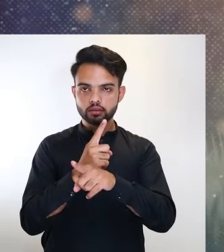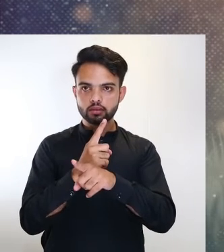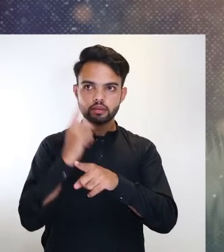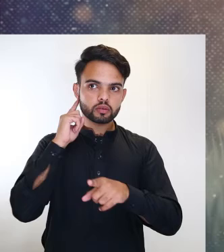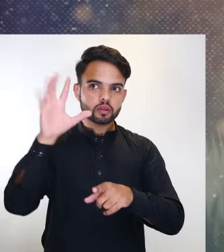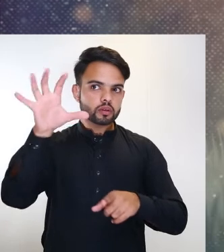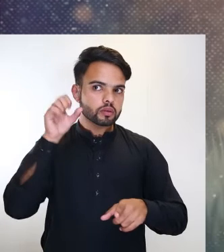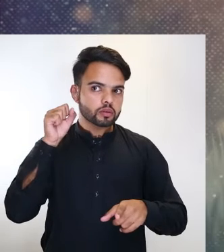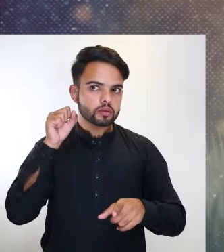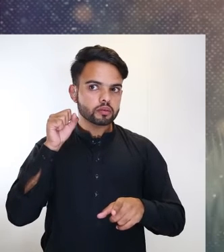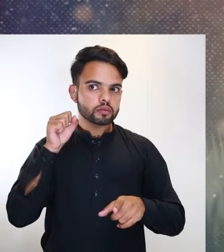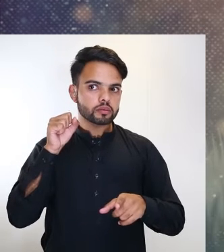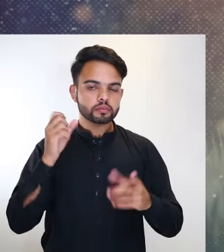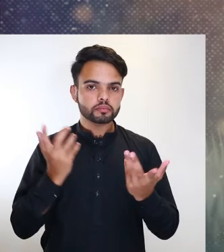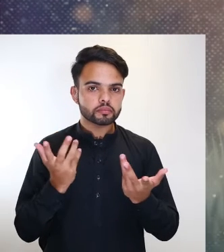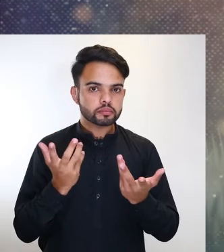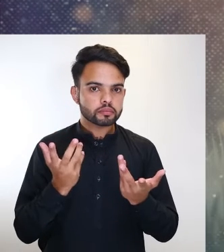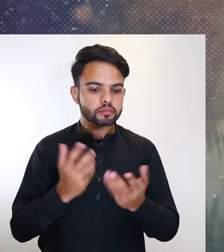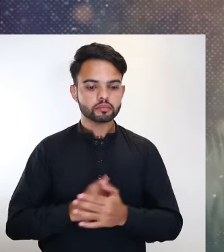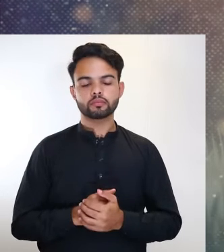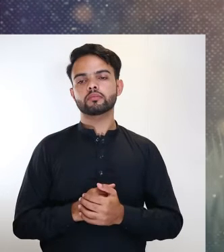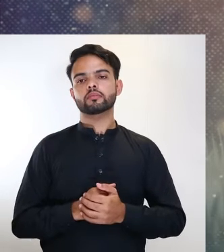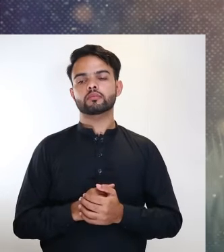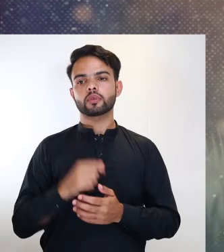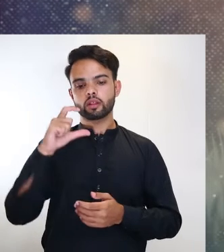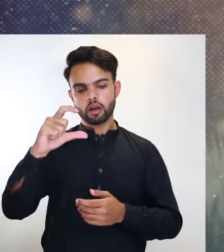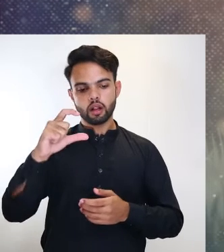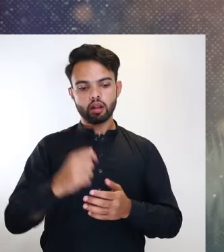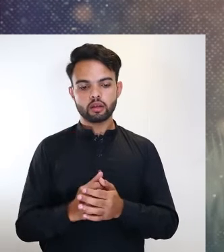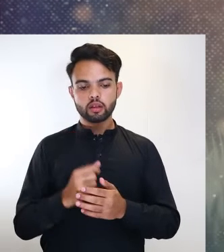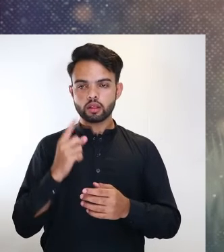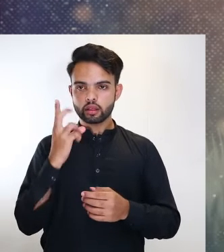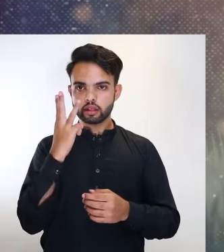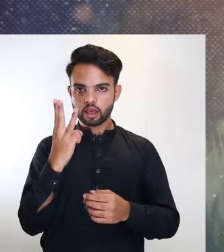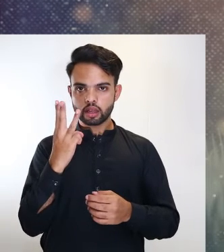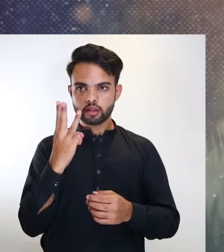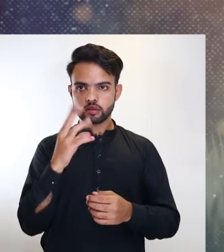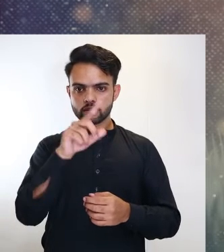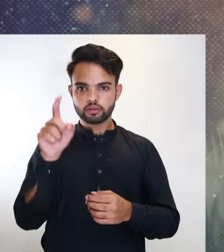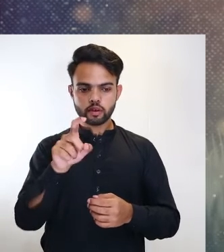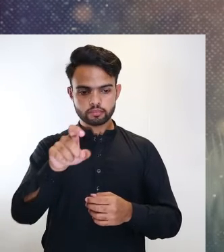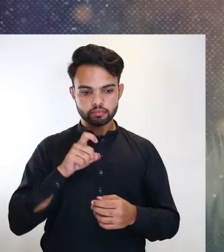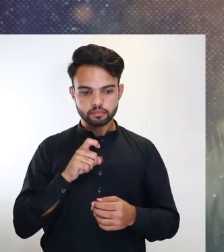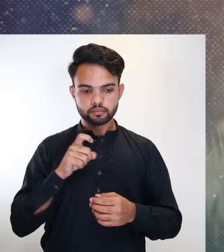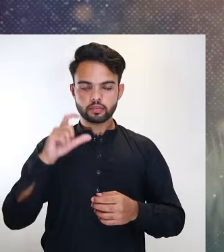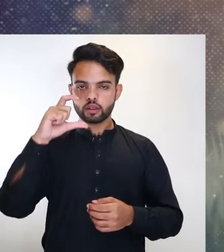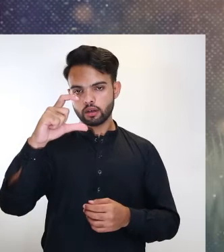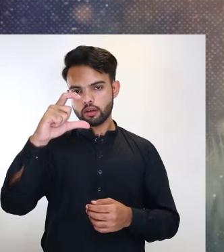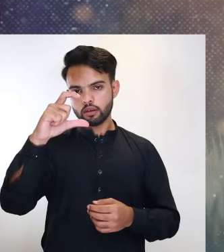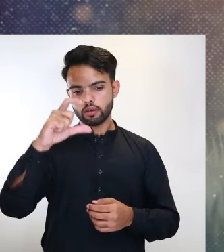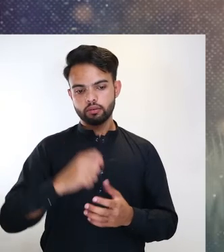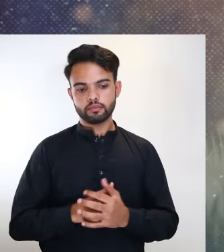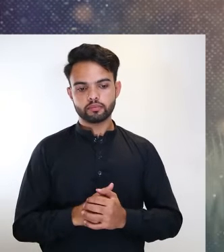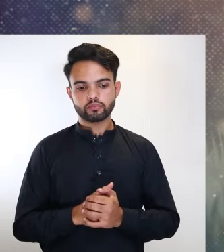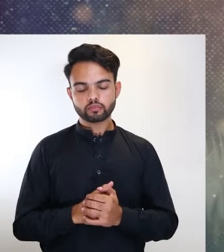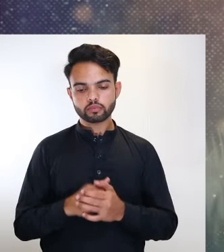को तवज्जो से नहीं सुना था। दाल, तीनों जवाब दुरुस्त हैं। सवाल